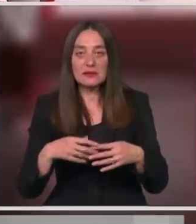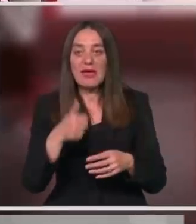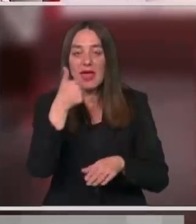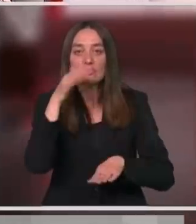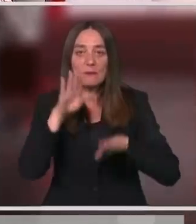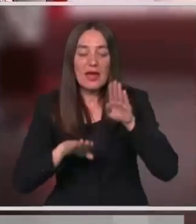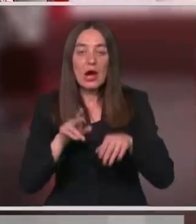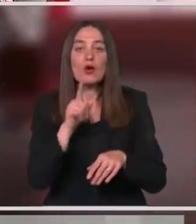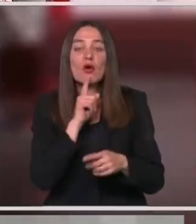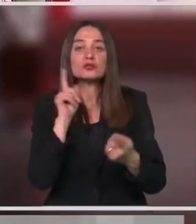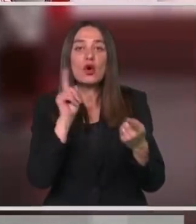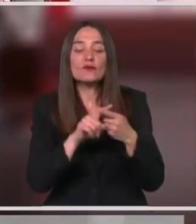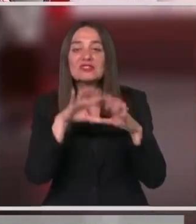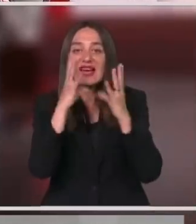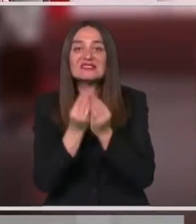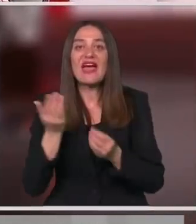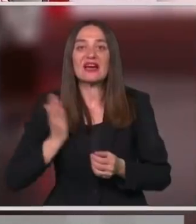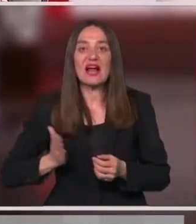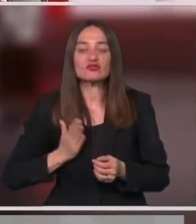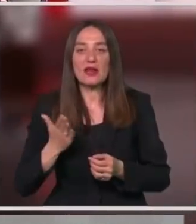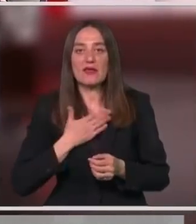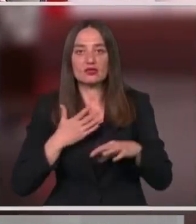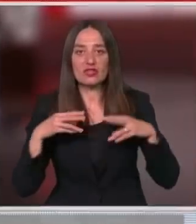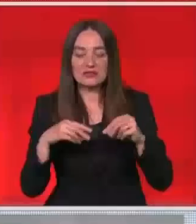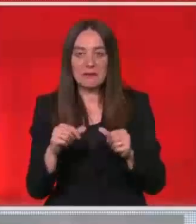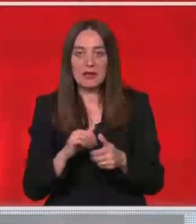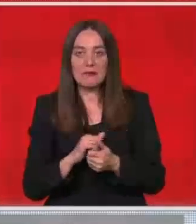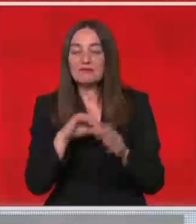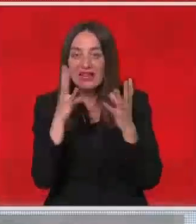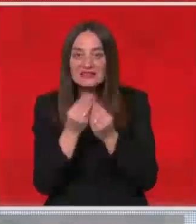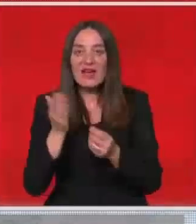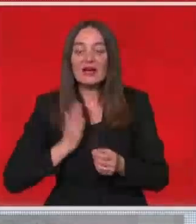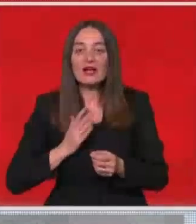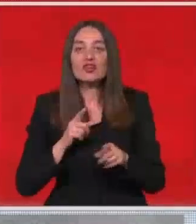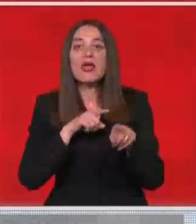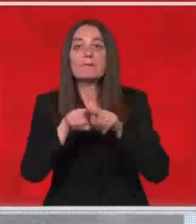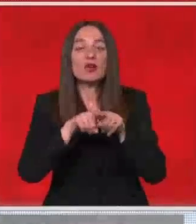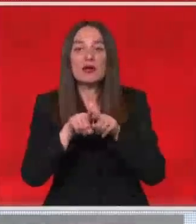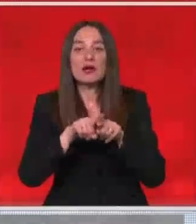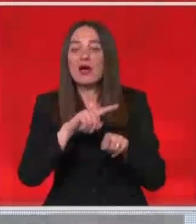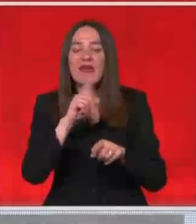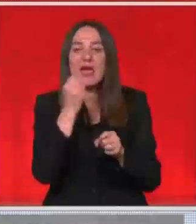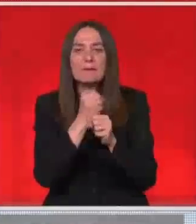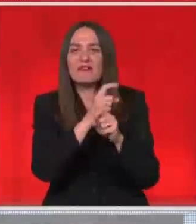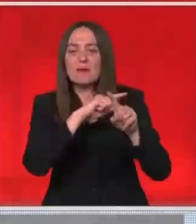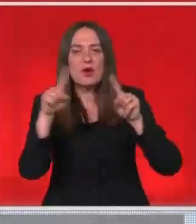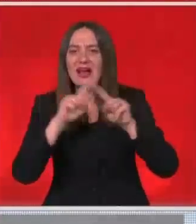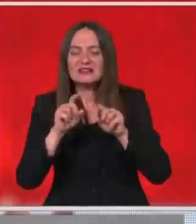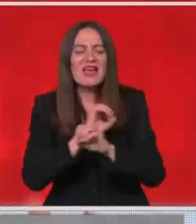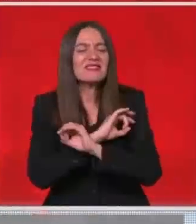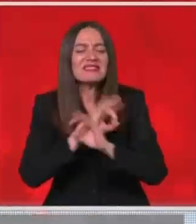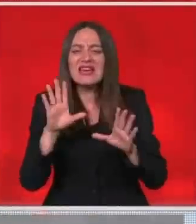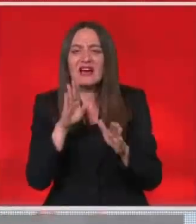meru koja se odnosi na sve građane naše zemlje. Dakle, na sve građane podjednako. Ne primimo razliku, ne primimo